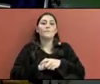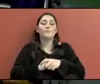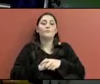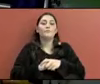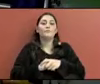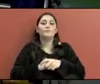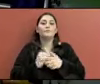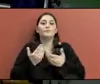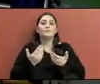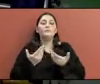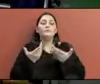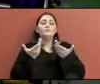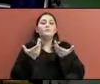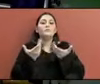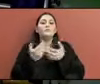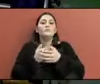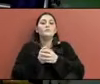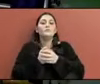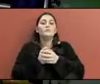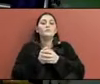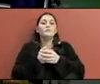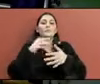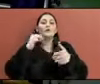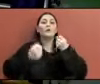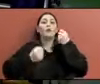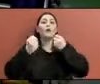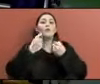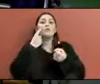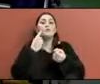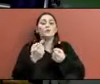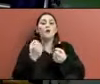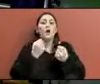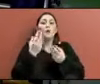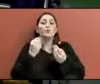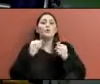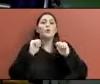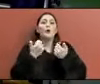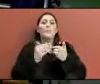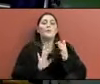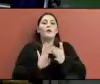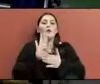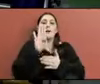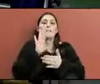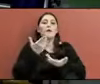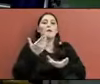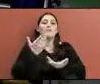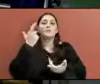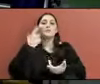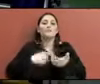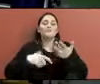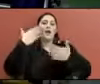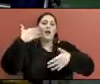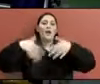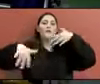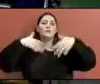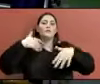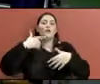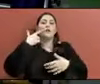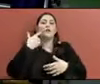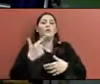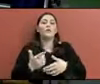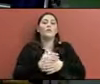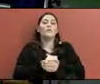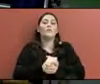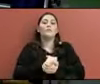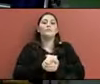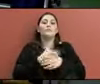tesisatımız var mı? Yani araçlarımızda özellikle rampalar, bedensel engelliler için söylüyorum, rampalar